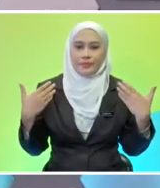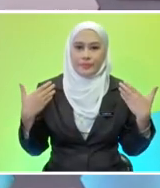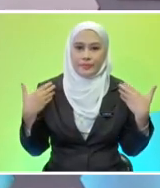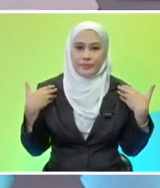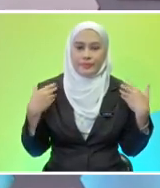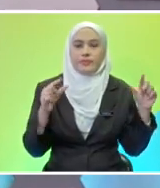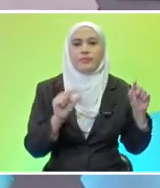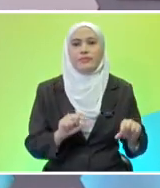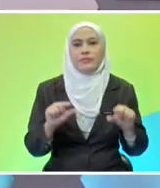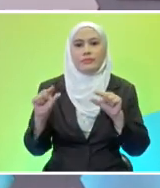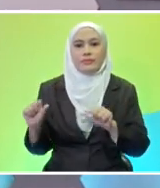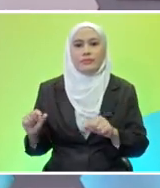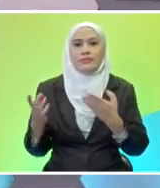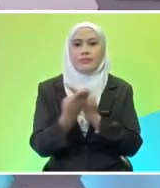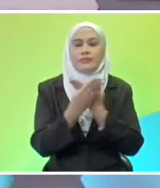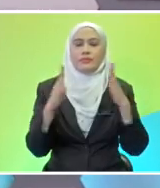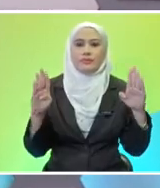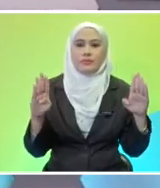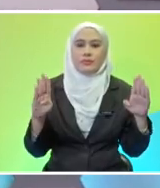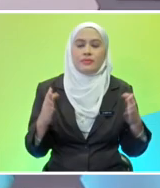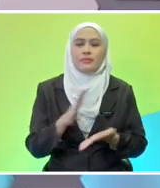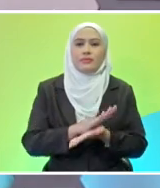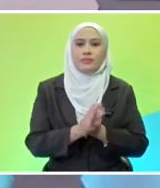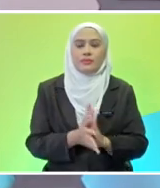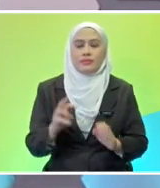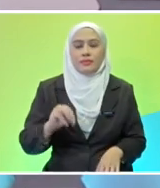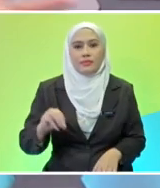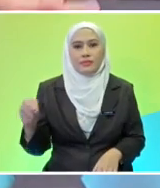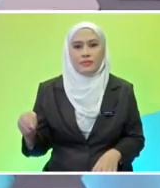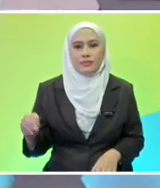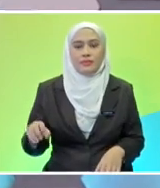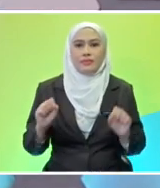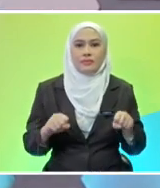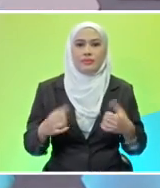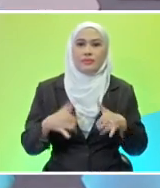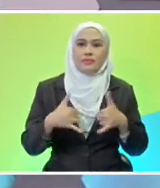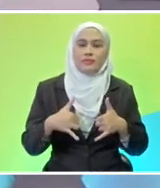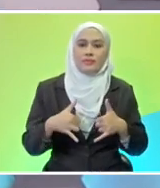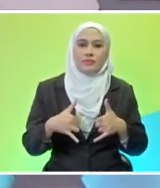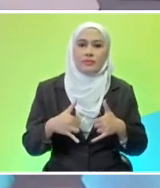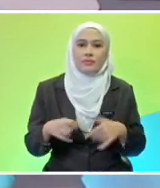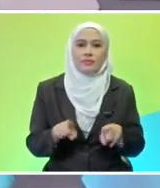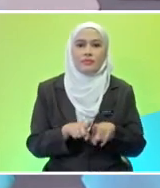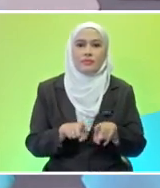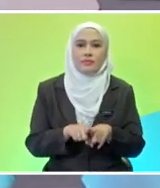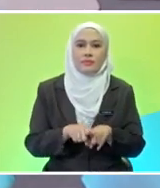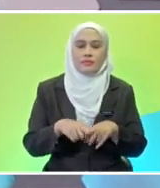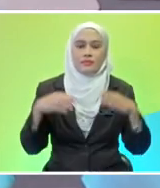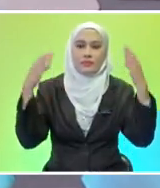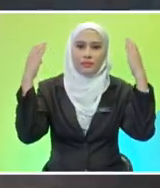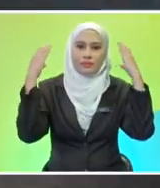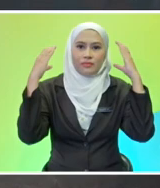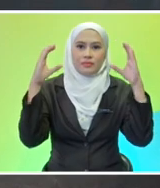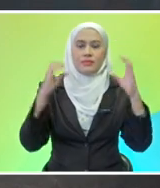bebas. Jadi, murid-murid dekat rumah sana pun boleh main sama-sama dengan cikgu dan juga cikgu Akmal. Tak ada